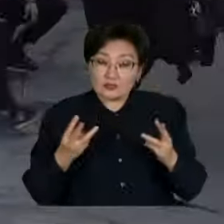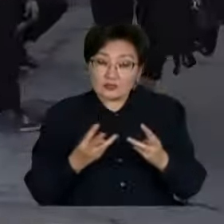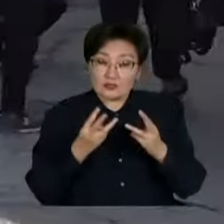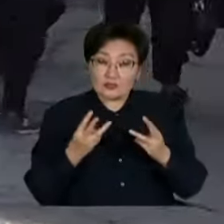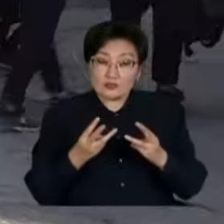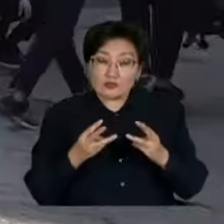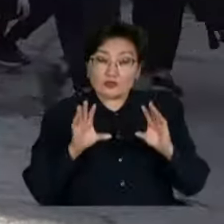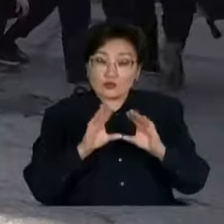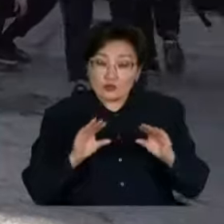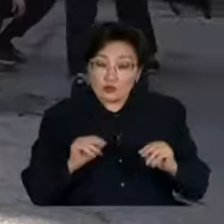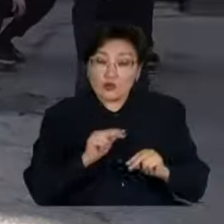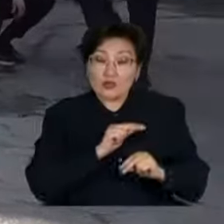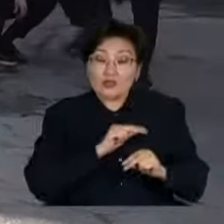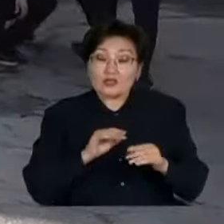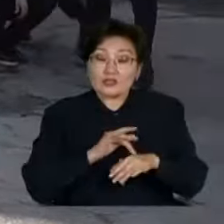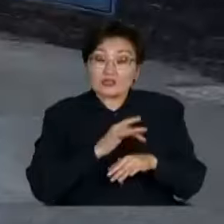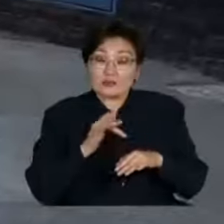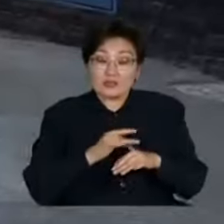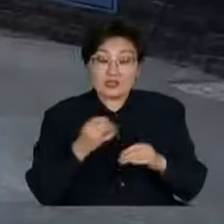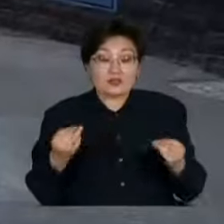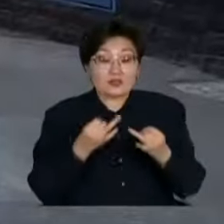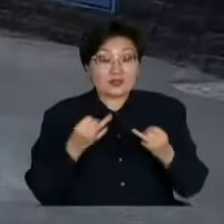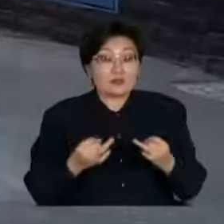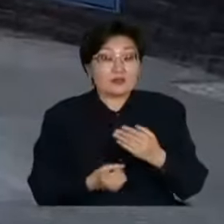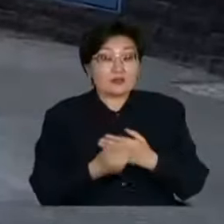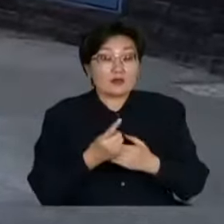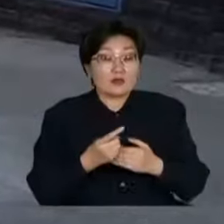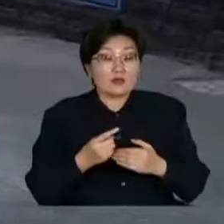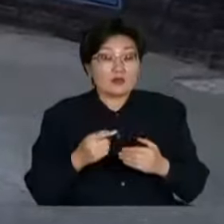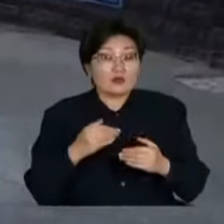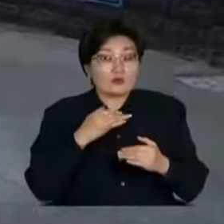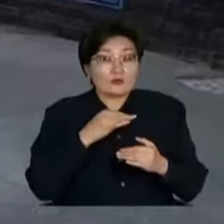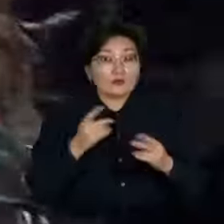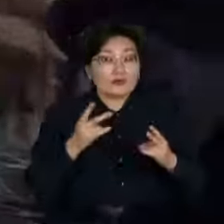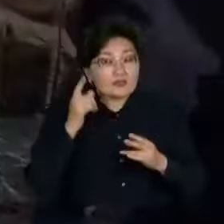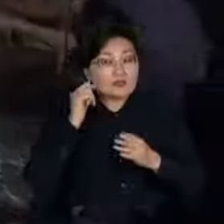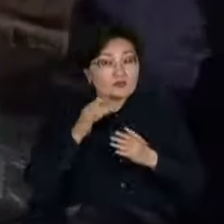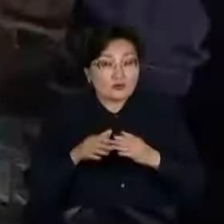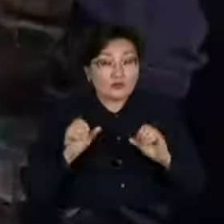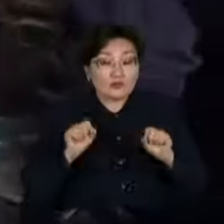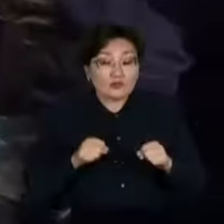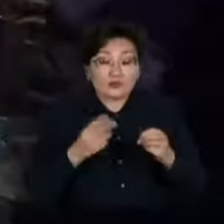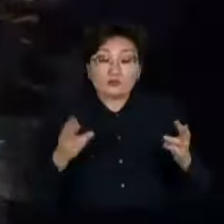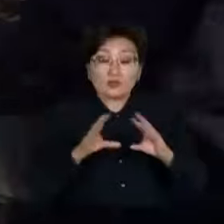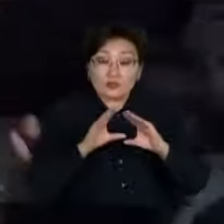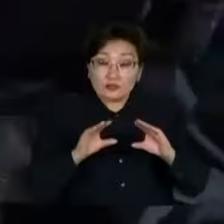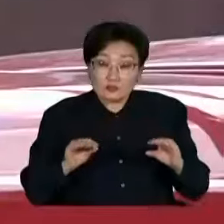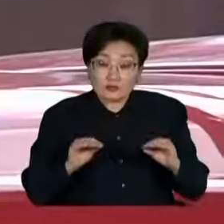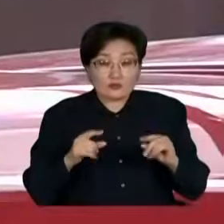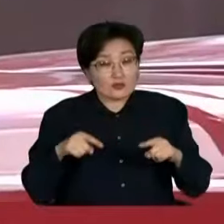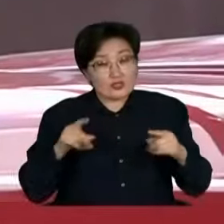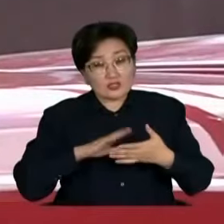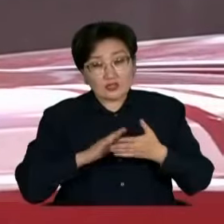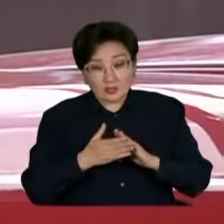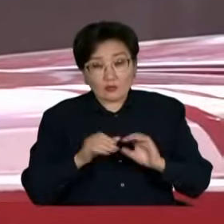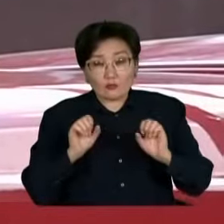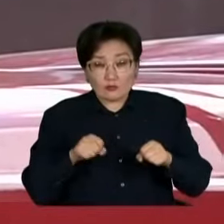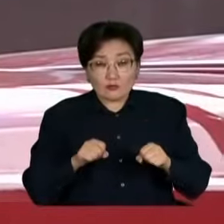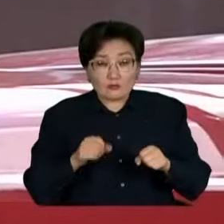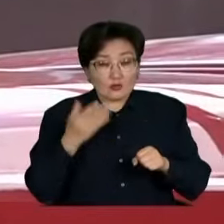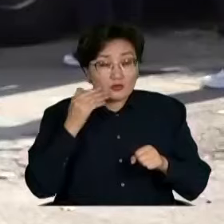ашылып кішкене. Өзіңе көптеген нәрсені түсінуге де болады. Кім білетін неше түрлі болуы мүмкін өрт сөндіріп жатып. Сондықтан ол оңай емес деп